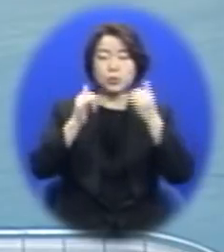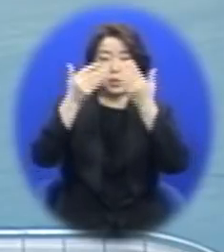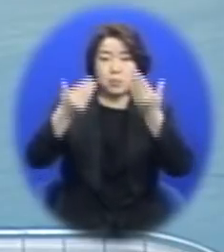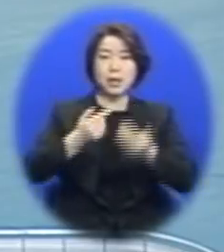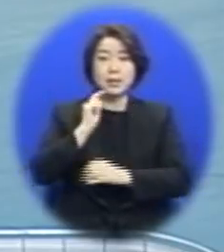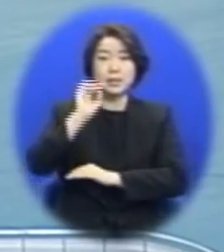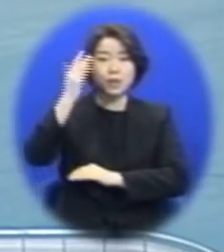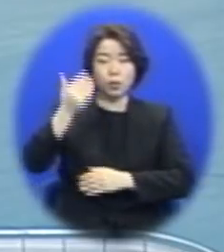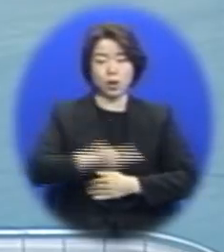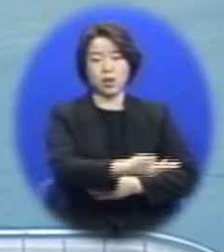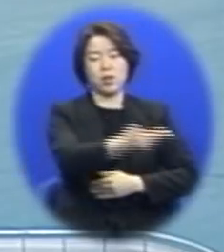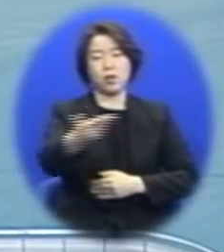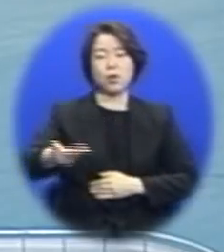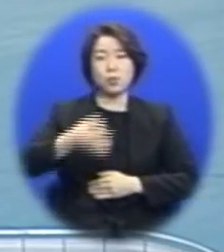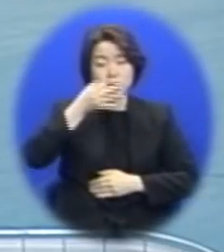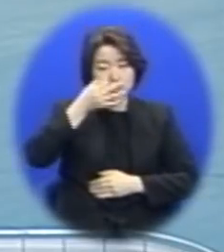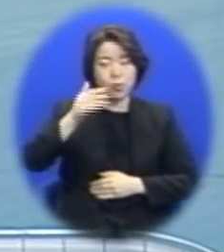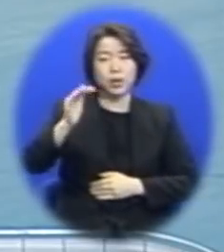보게 해주십니다.